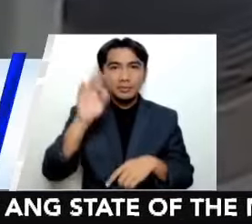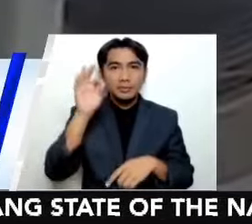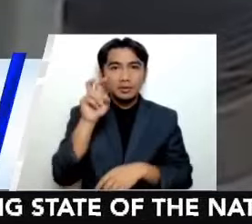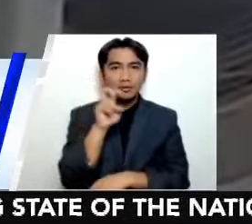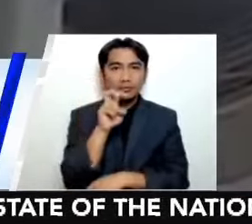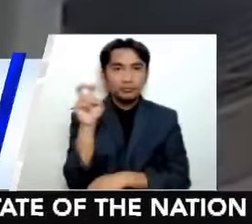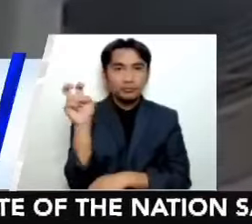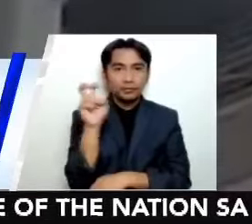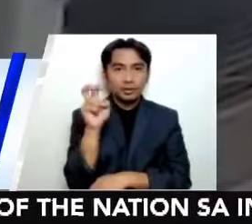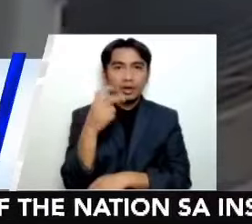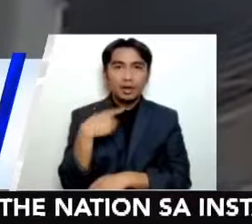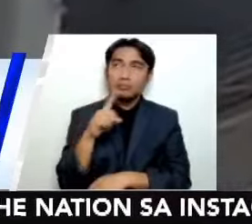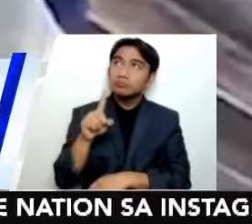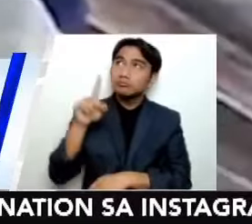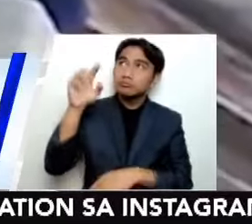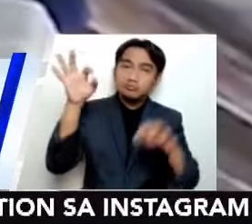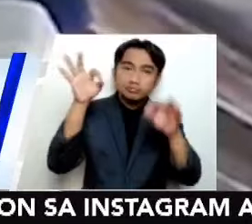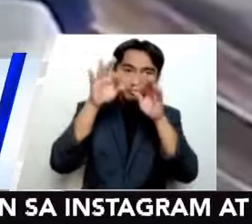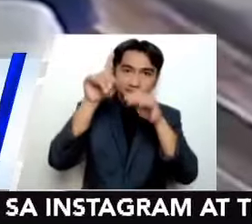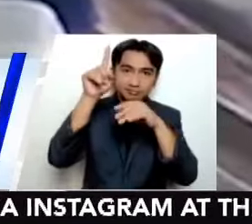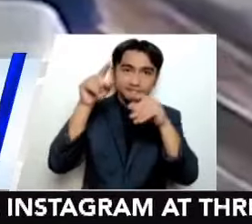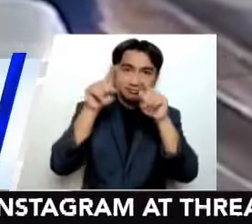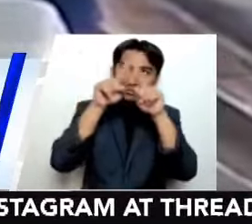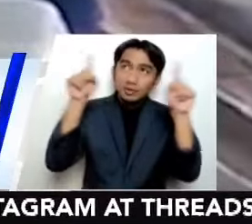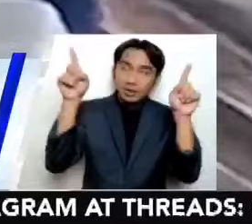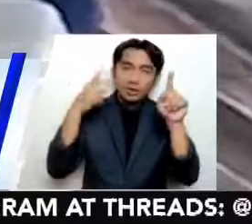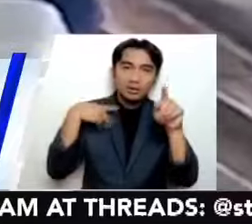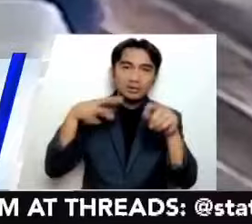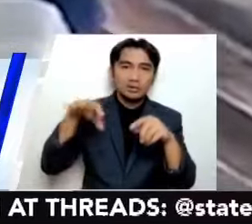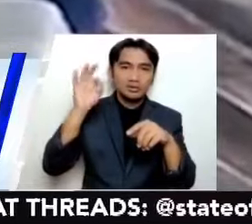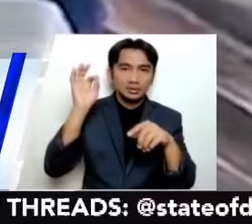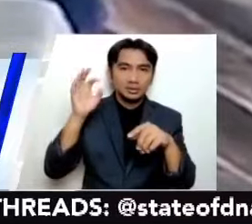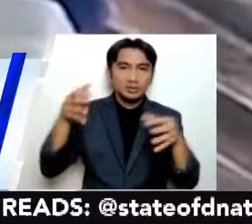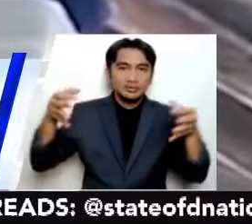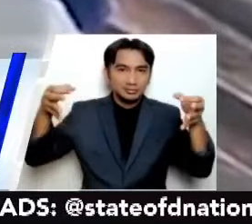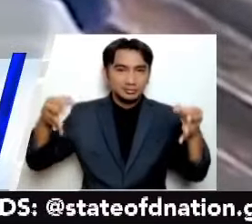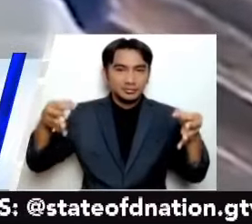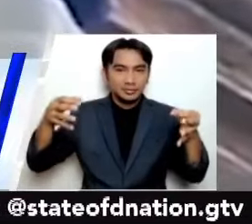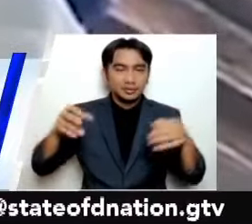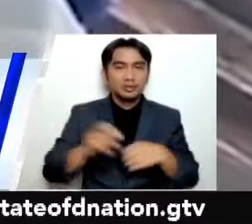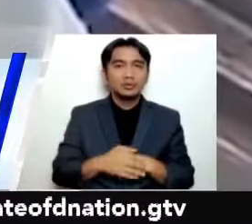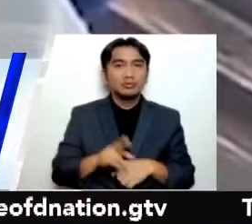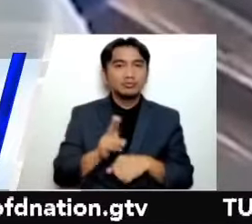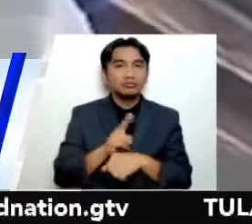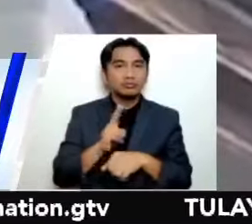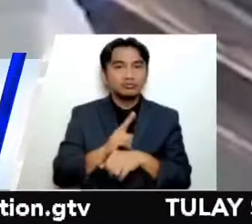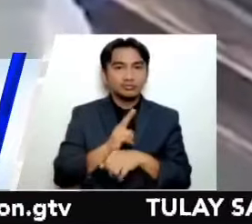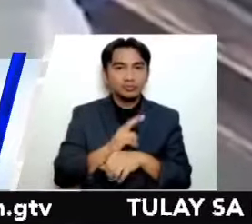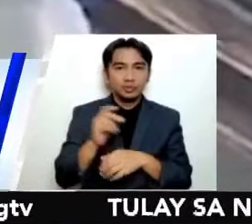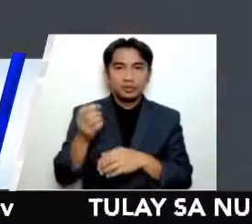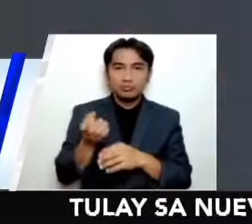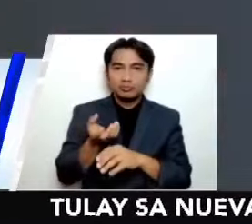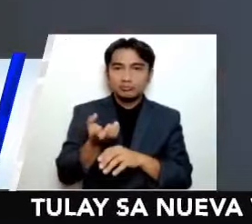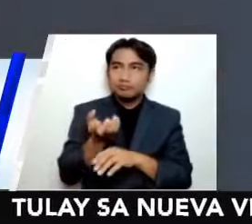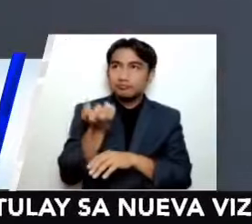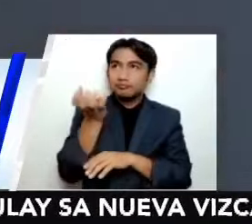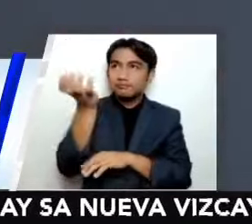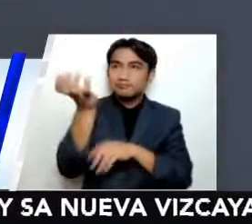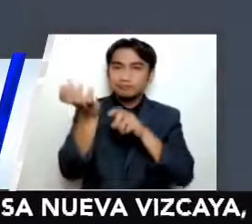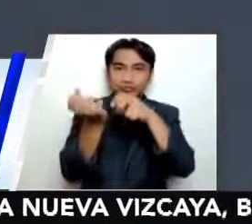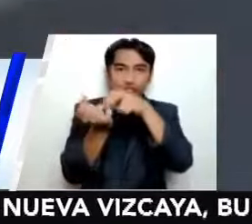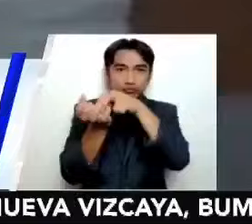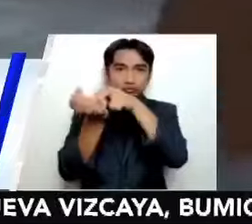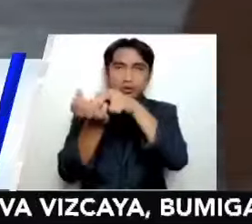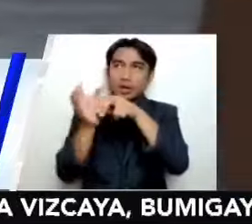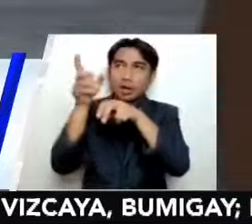kisame ng school gym. Gumamit pa ang mga otoridad ng boom truck para maabot ang sawang may habang 6 na talampakan.